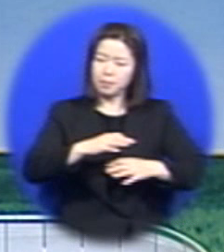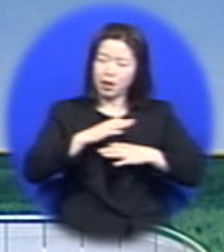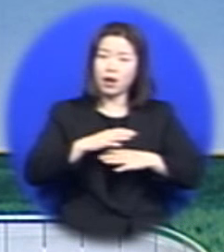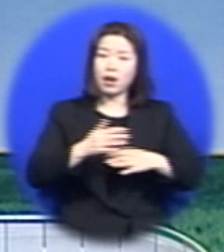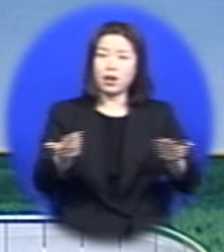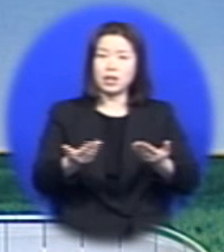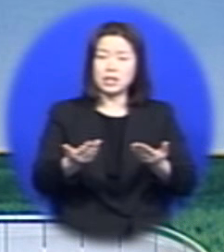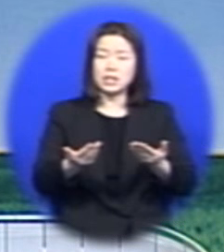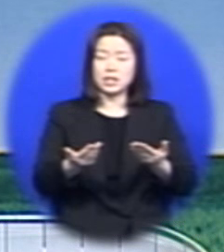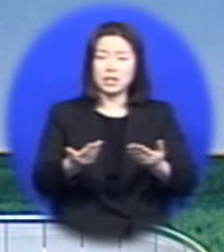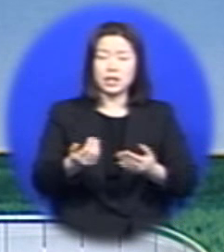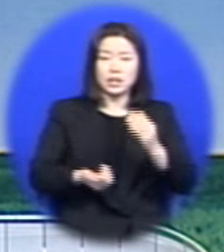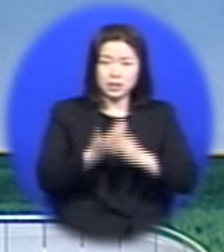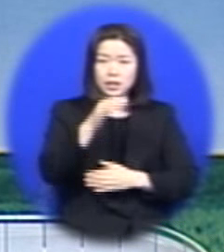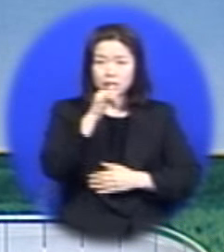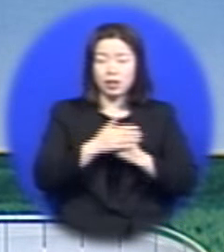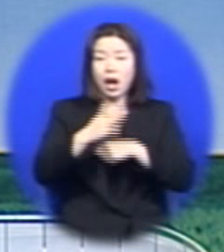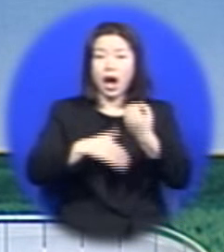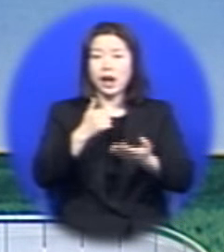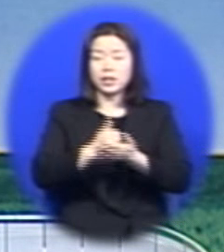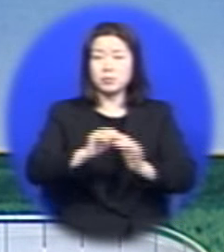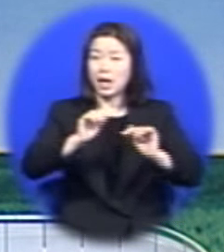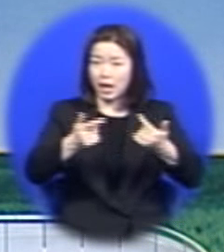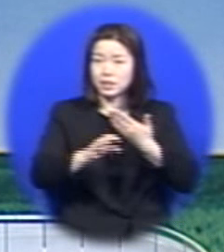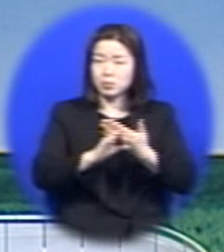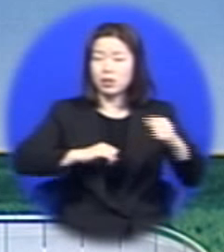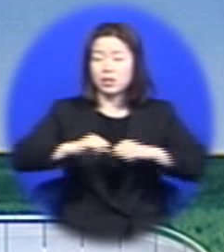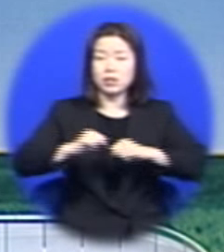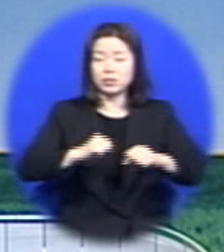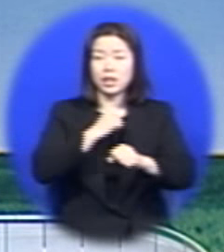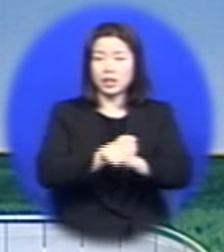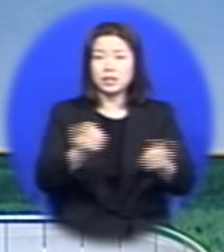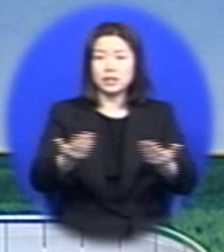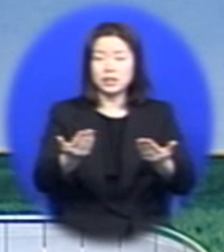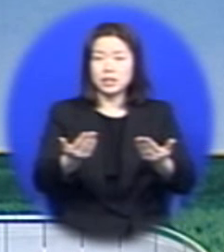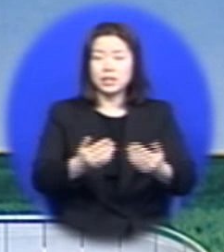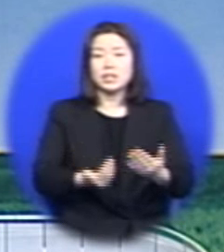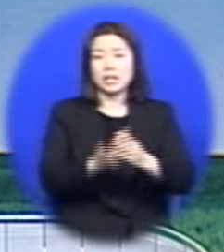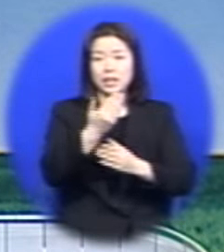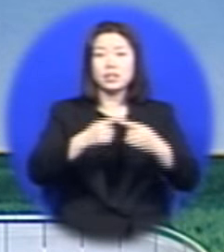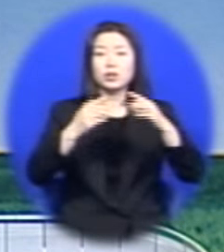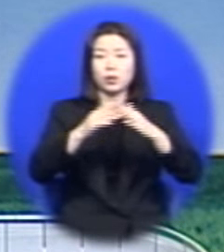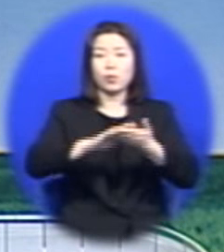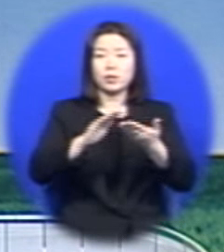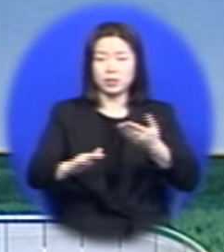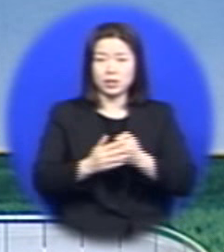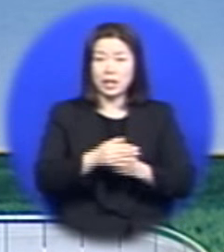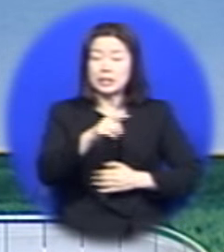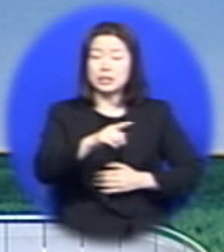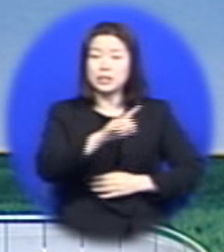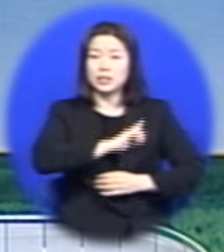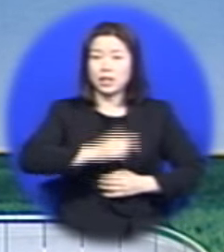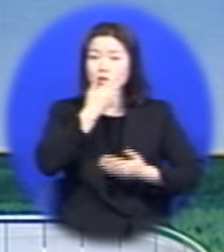놀랄만한 일들이, 하나님이 아니면 역사할 수 없는 일들이 일어나는 교회였어요. 그 가장 핵심은